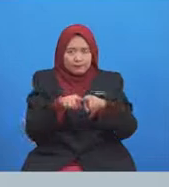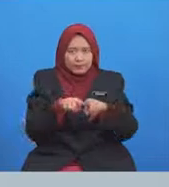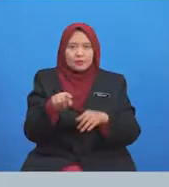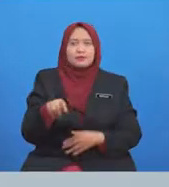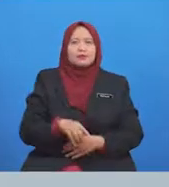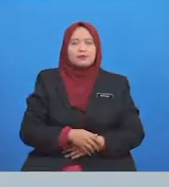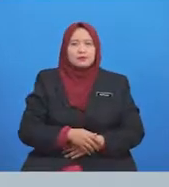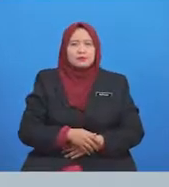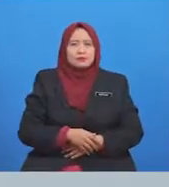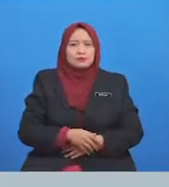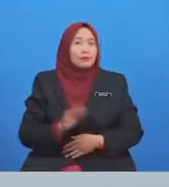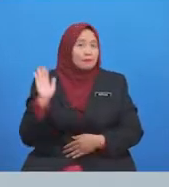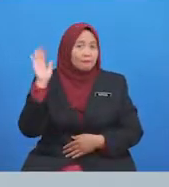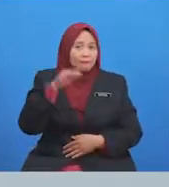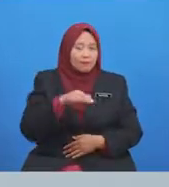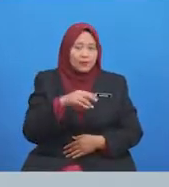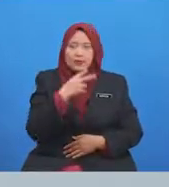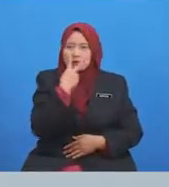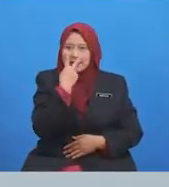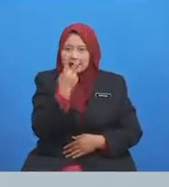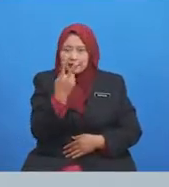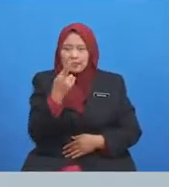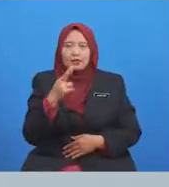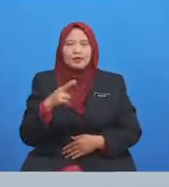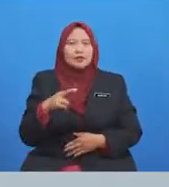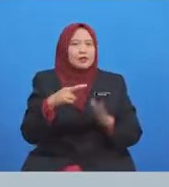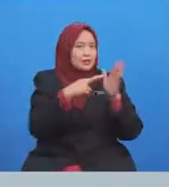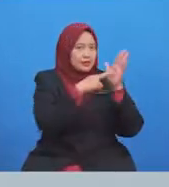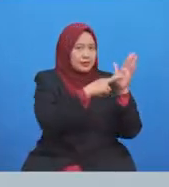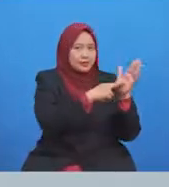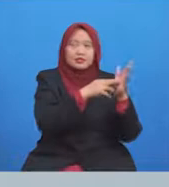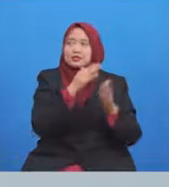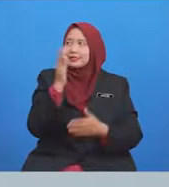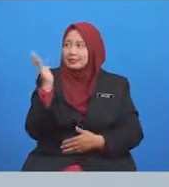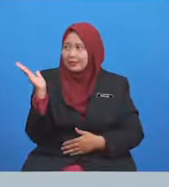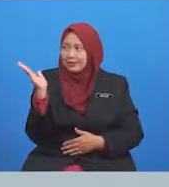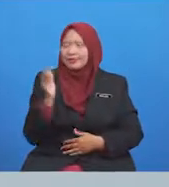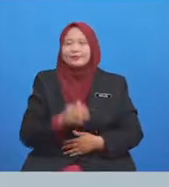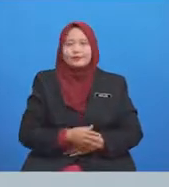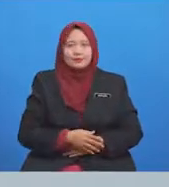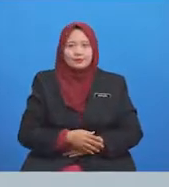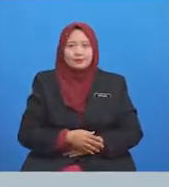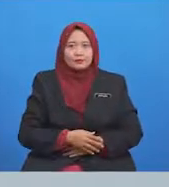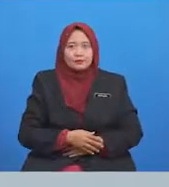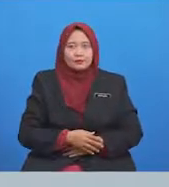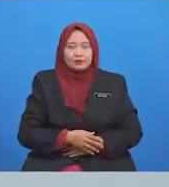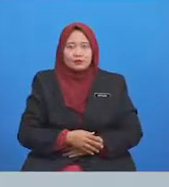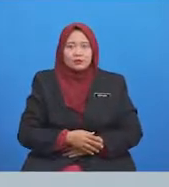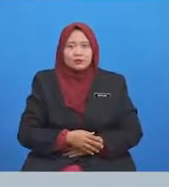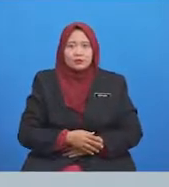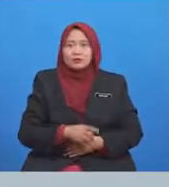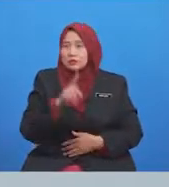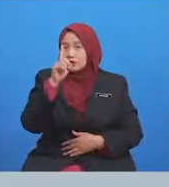kitaran? Mari kita lihat rajah yang dipaparkan. Sebuah bulatan